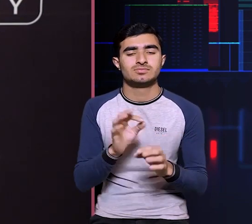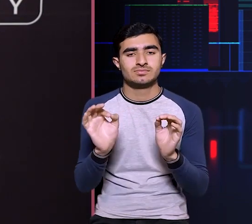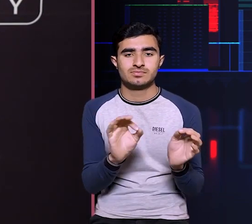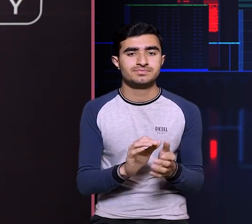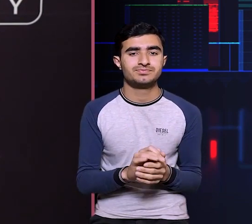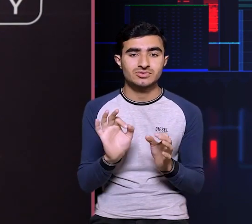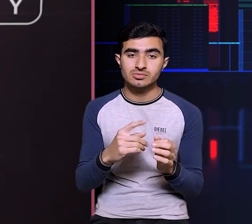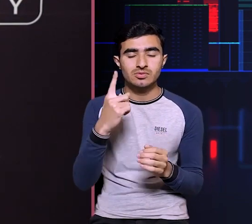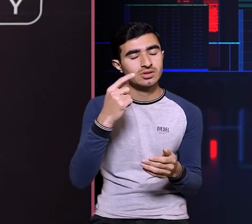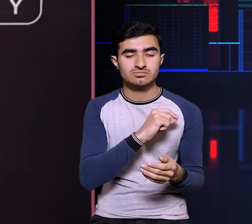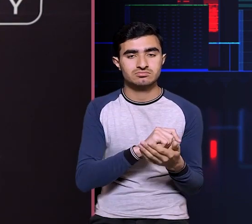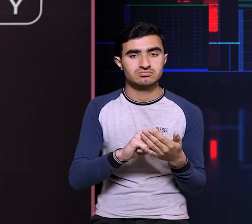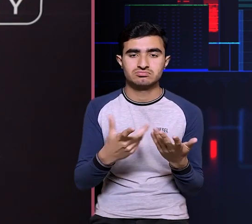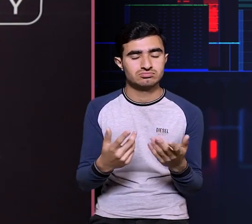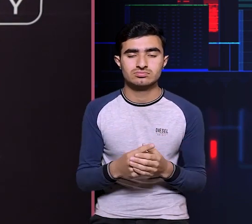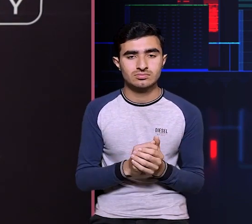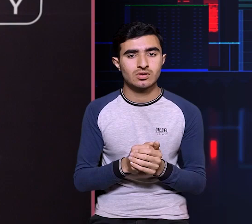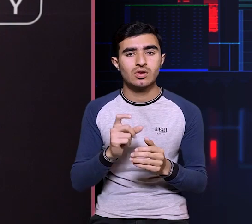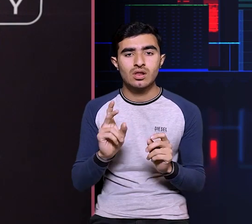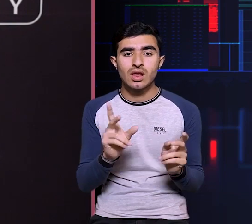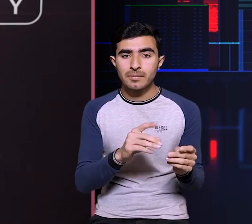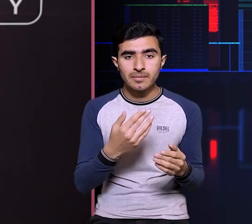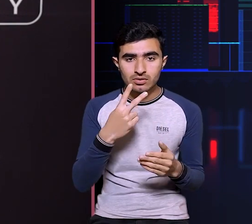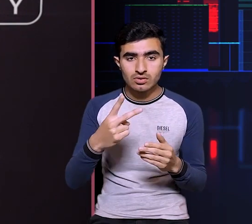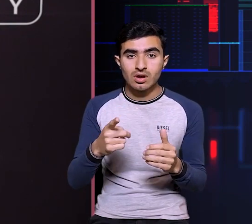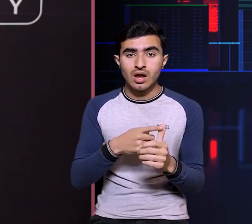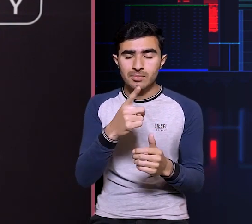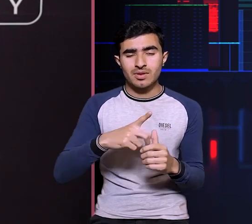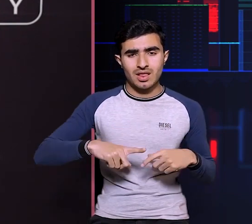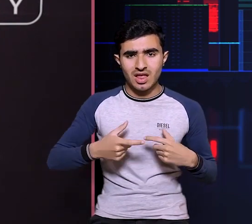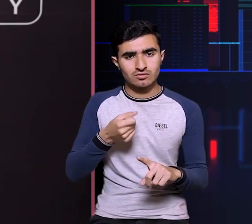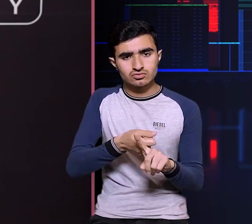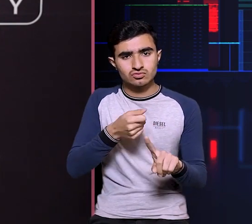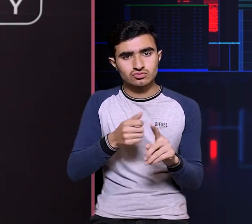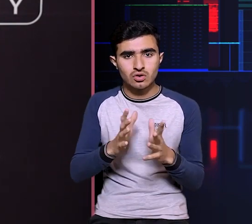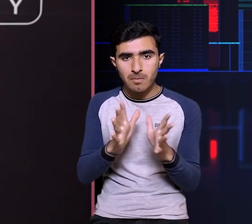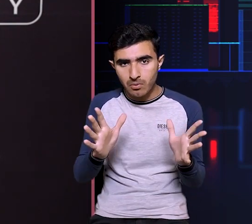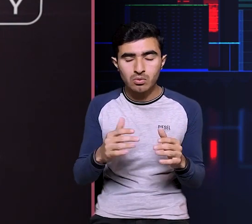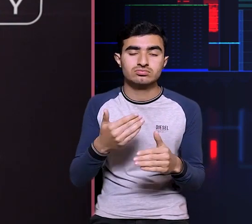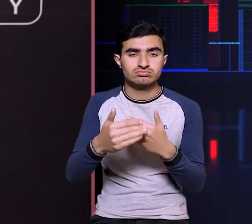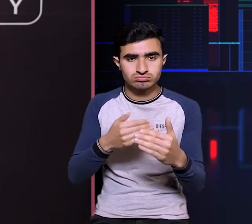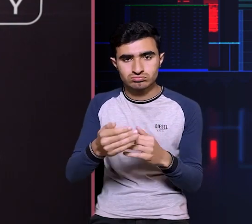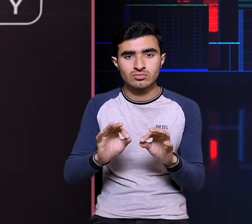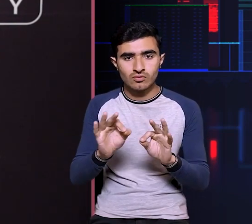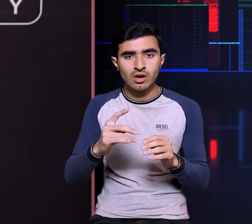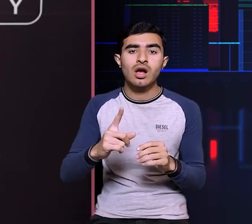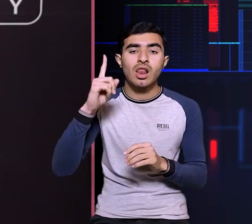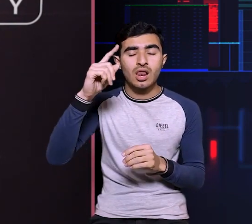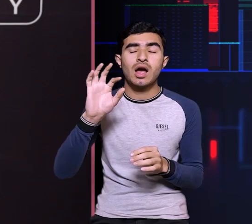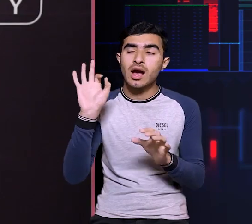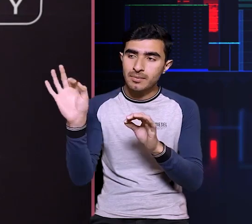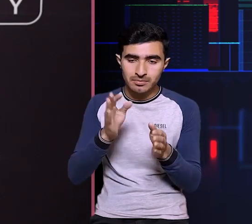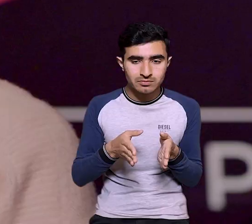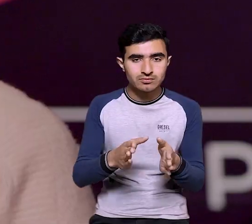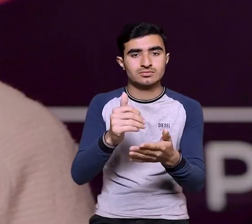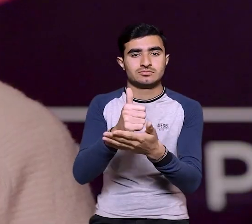input बहुत करते हो in the direction, but then God selects the path for you. And this is what happened to me. मैं कहाँ से start हुई और मैं कहाँ end